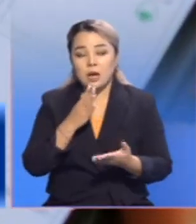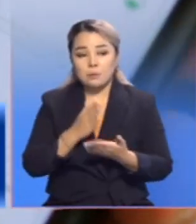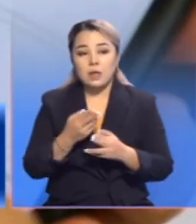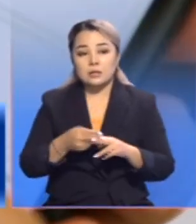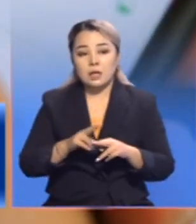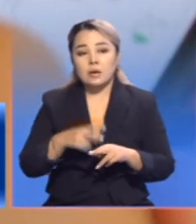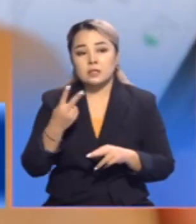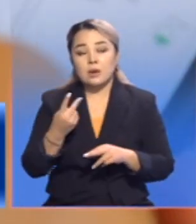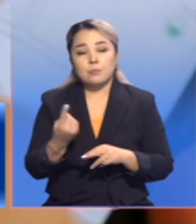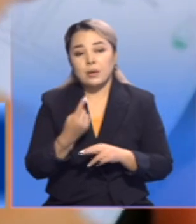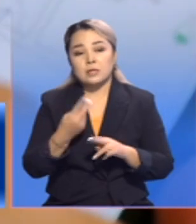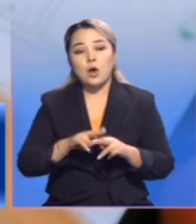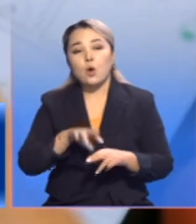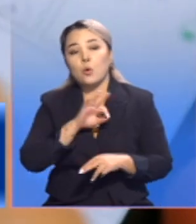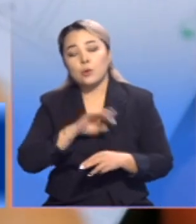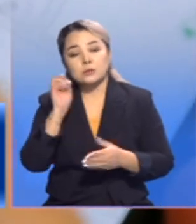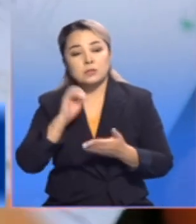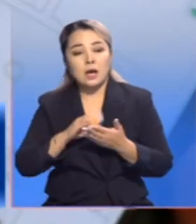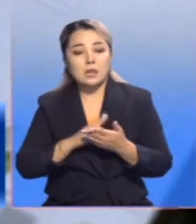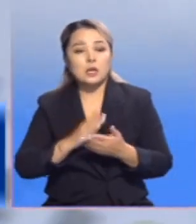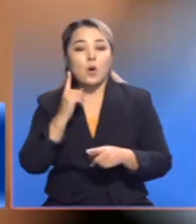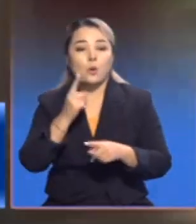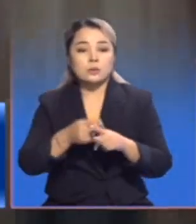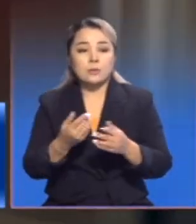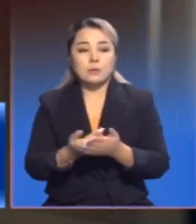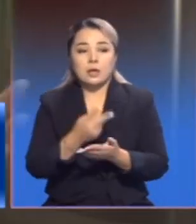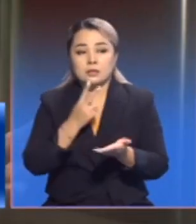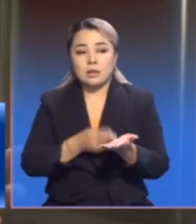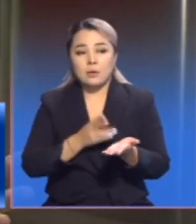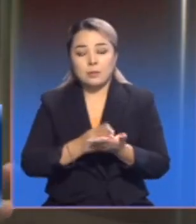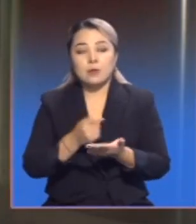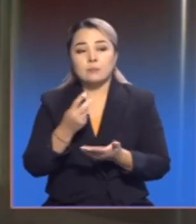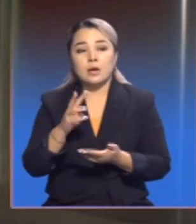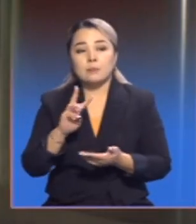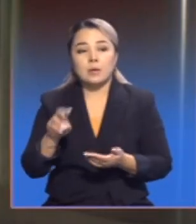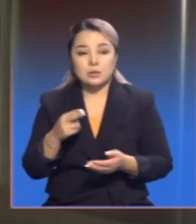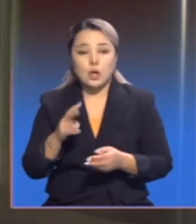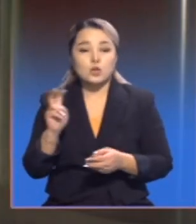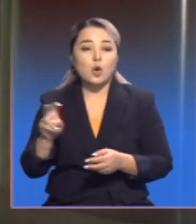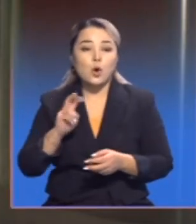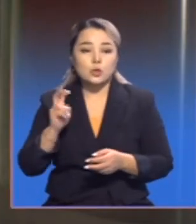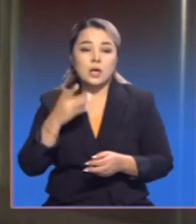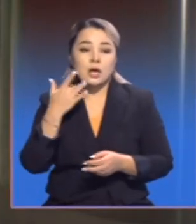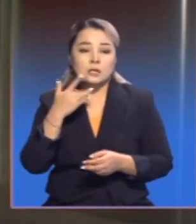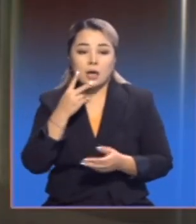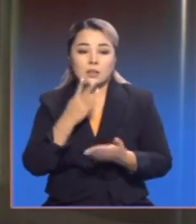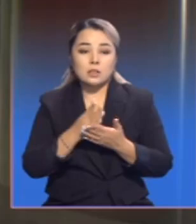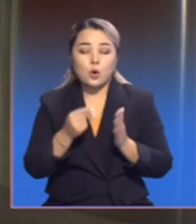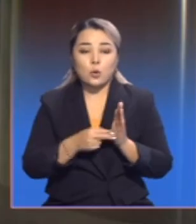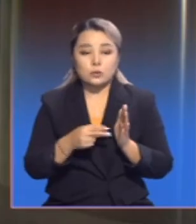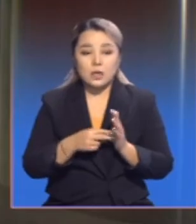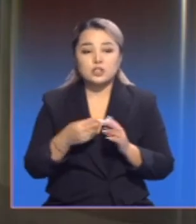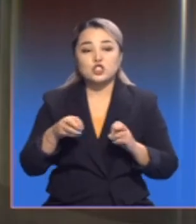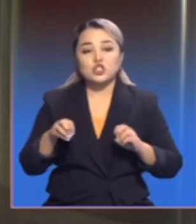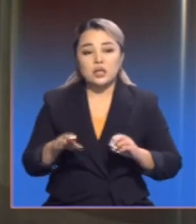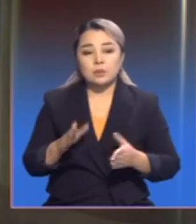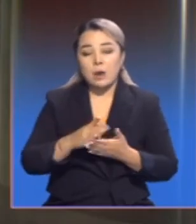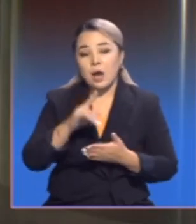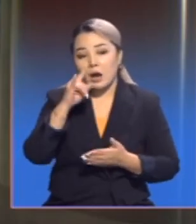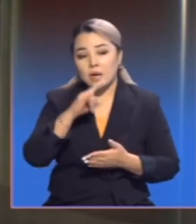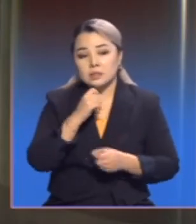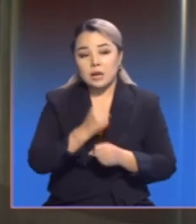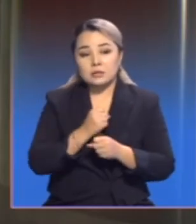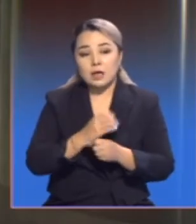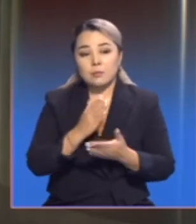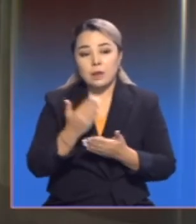елімізде екінің бірі қолданатын цифрлық қосымшалар дәлел. Бірнеше миллиард доллар, ақш доллары тұратын шешім Қазақстаннан